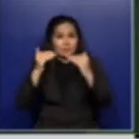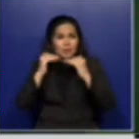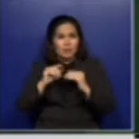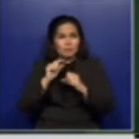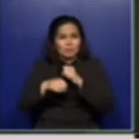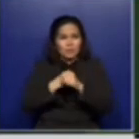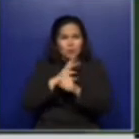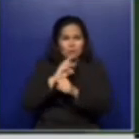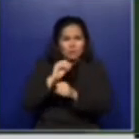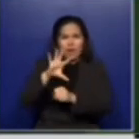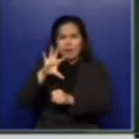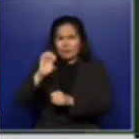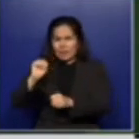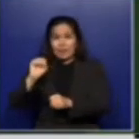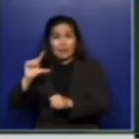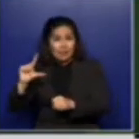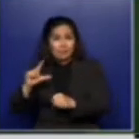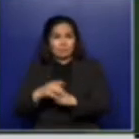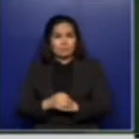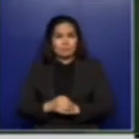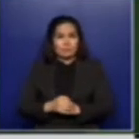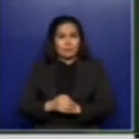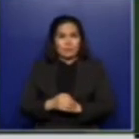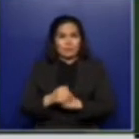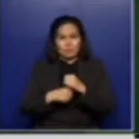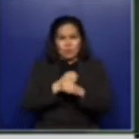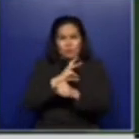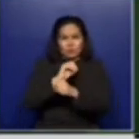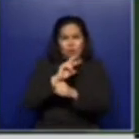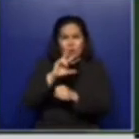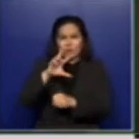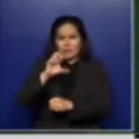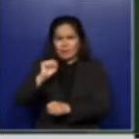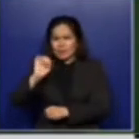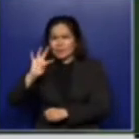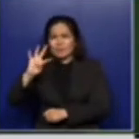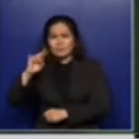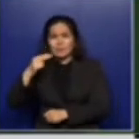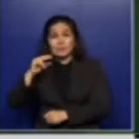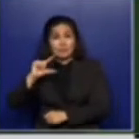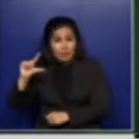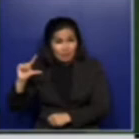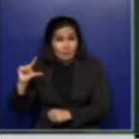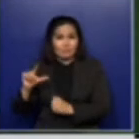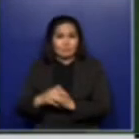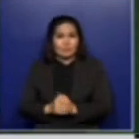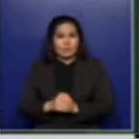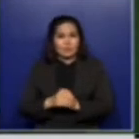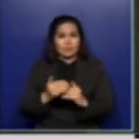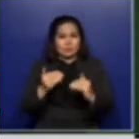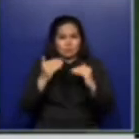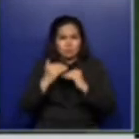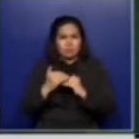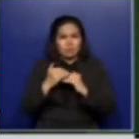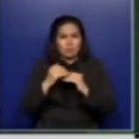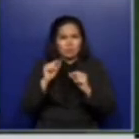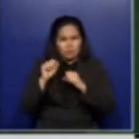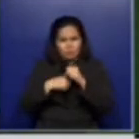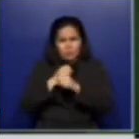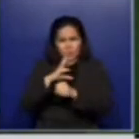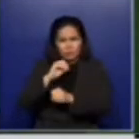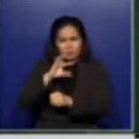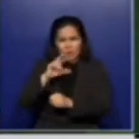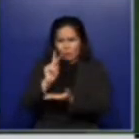ปี62กู้ 3,400 ปี63กู้ 460,000 ปี64ปีนี้ที่กำลังเสนอกู้อี